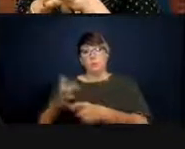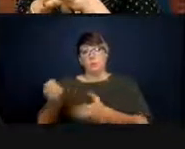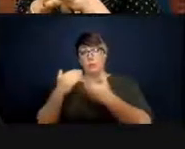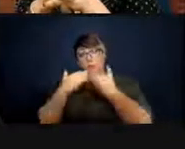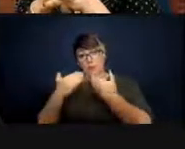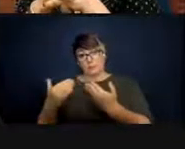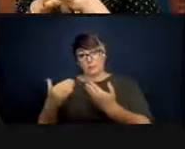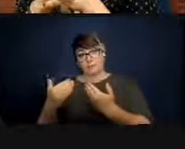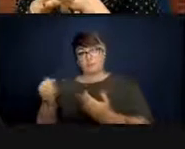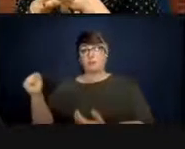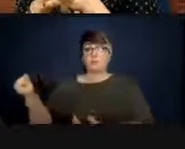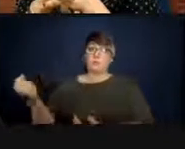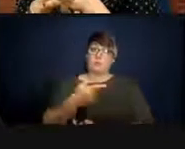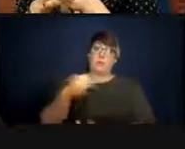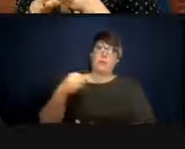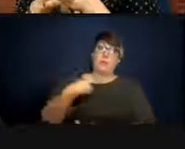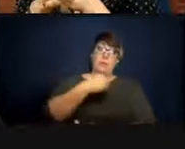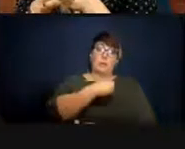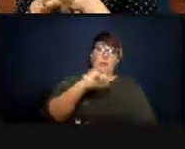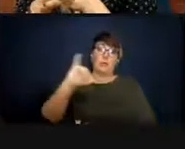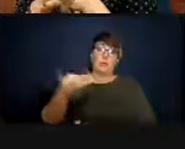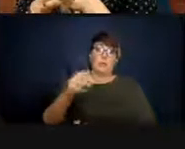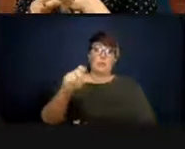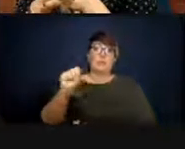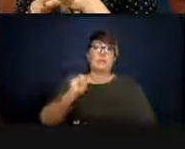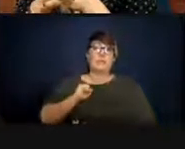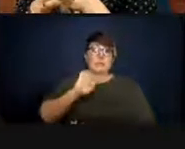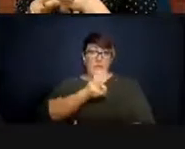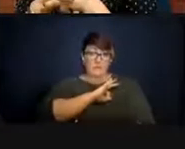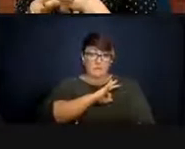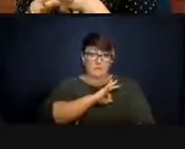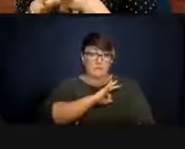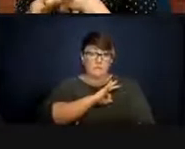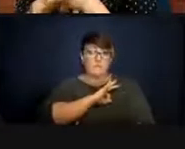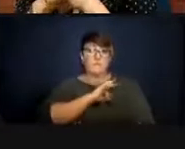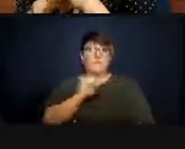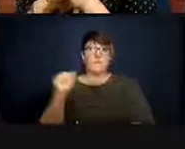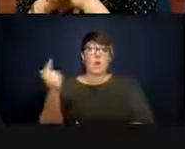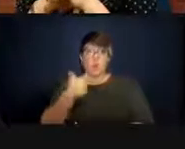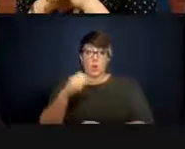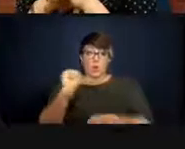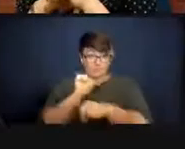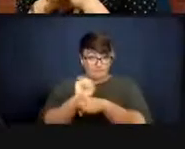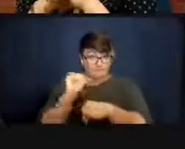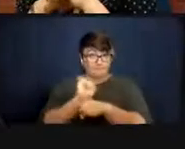kwa kutumia muda wako kufanya kazi ya JCPS.